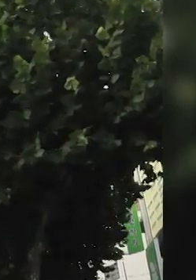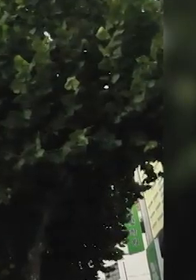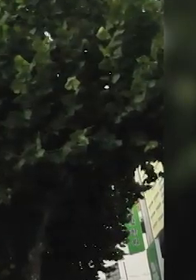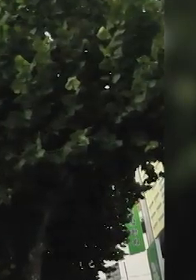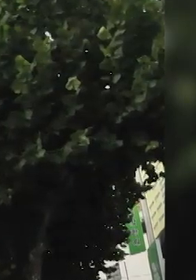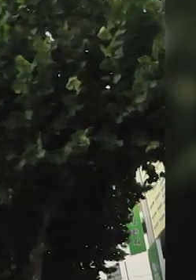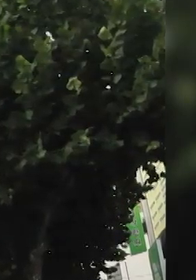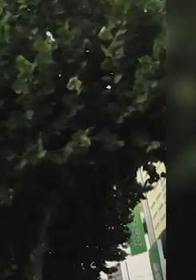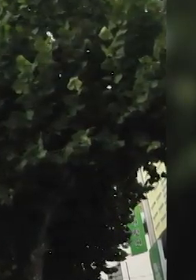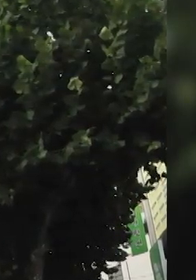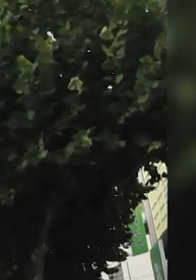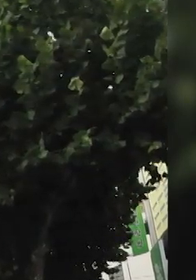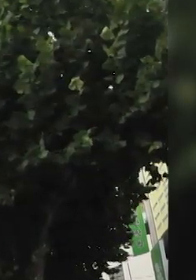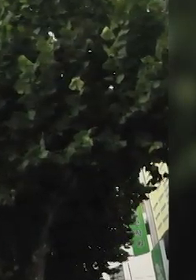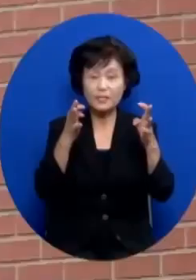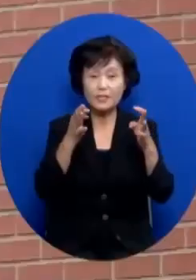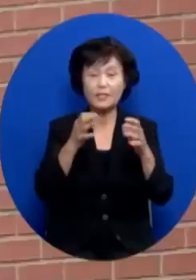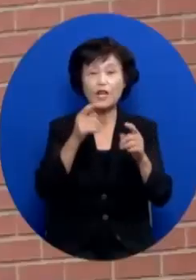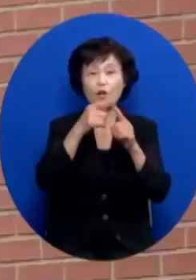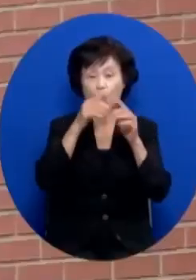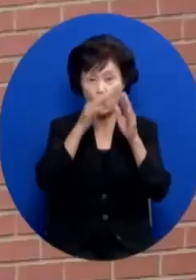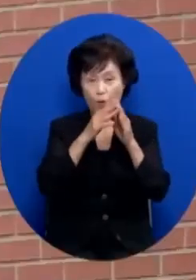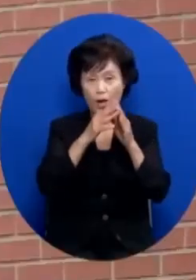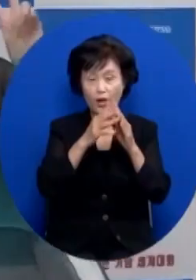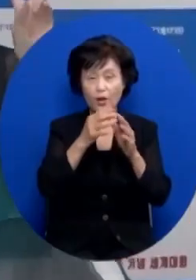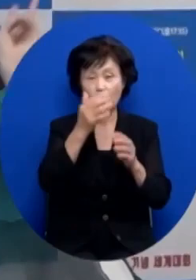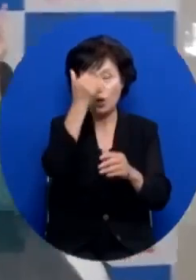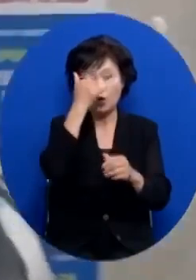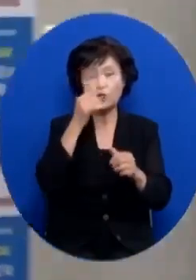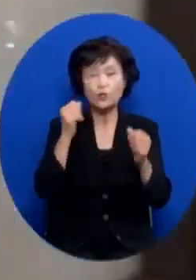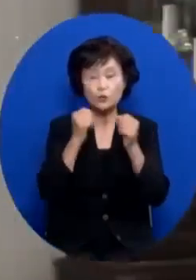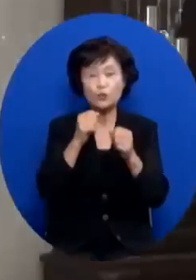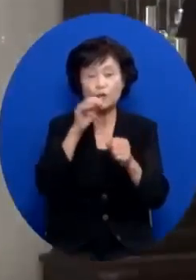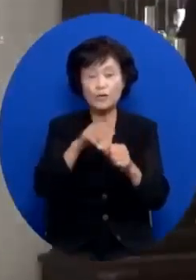지상 13층에 단일 건물 교회로 충북에서 가장 큰